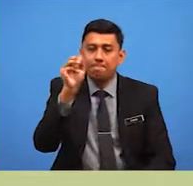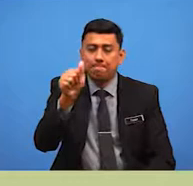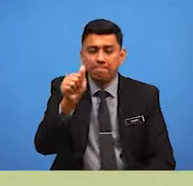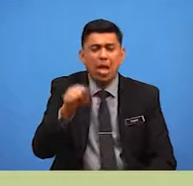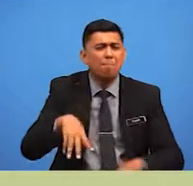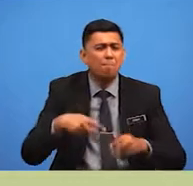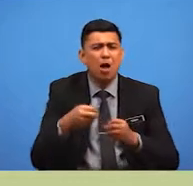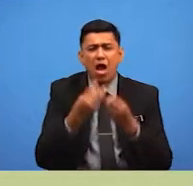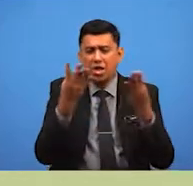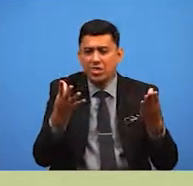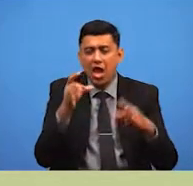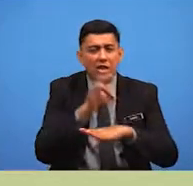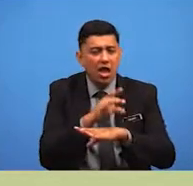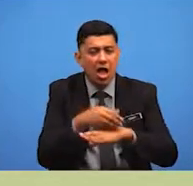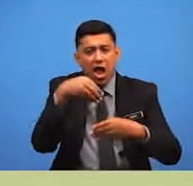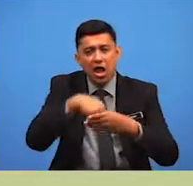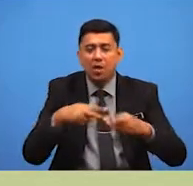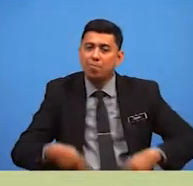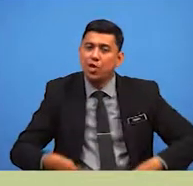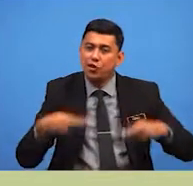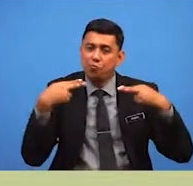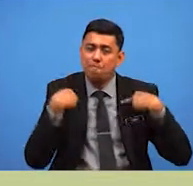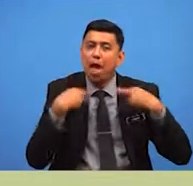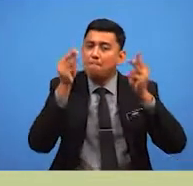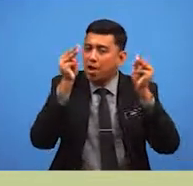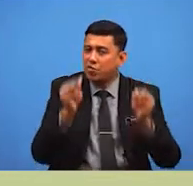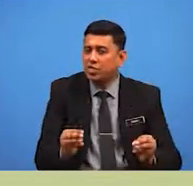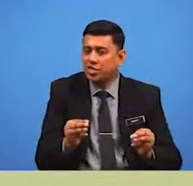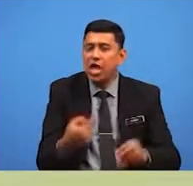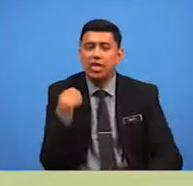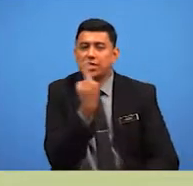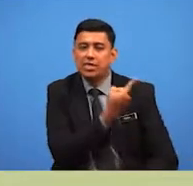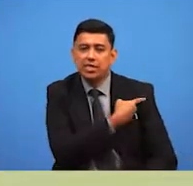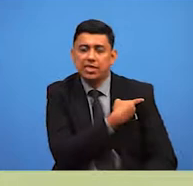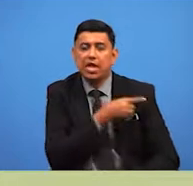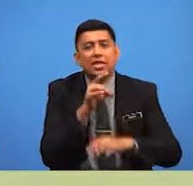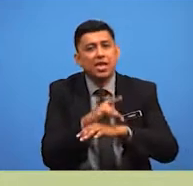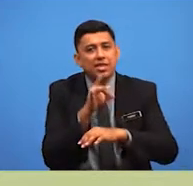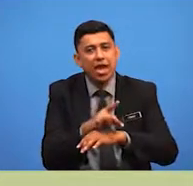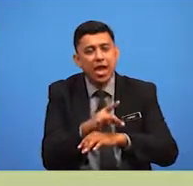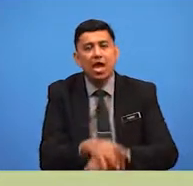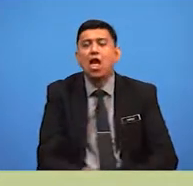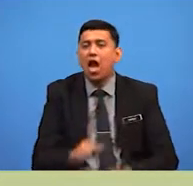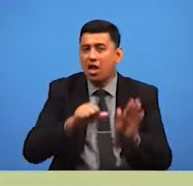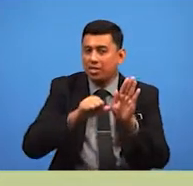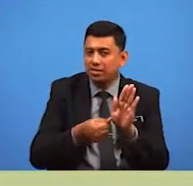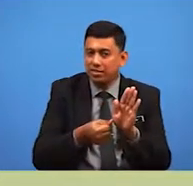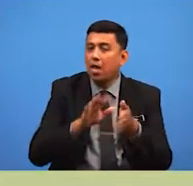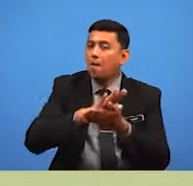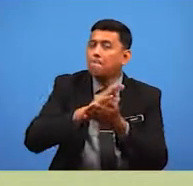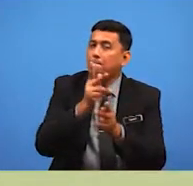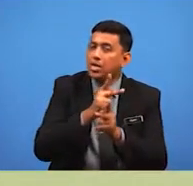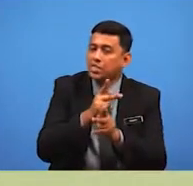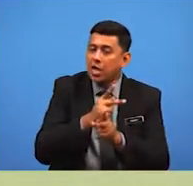pelbagai nasihat dalam kehidupan manusia. Kita dinasihatkan agar